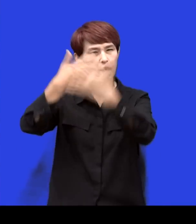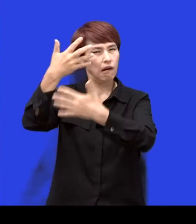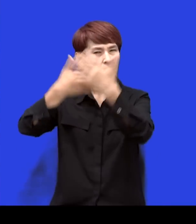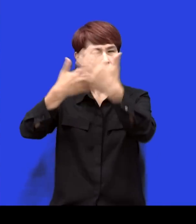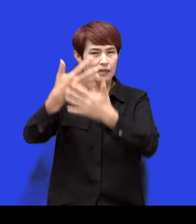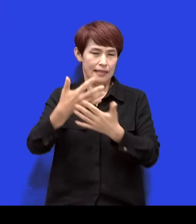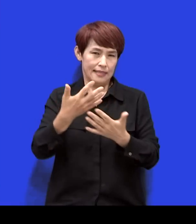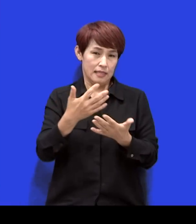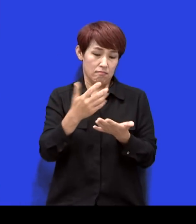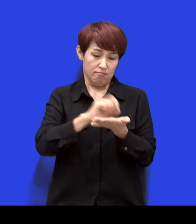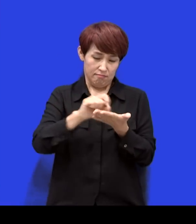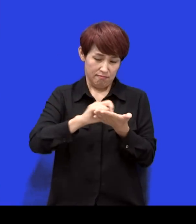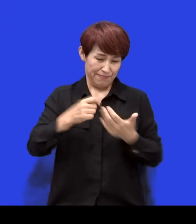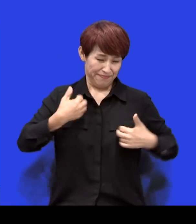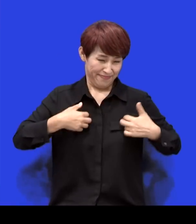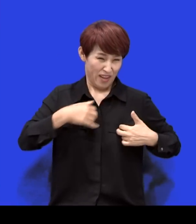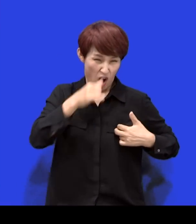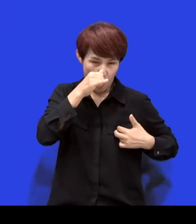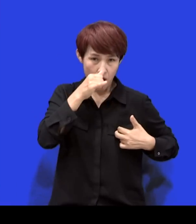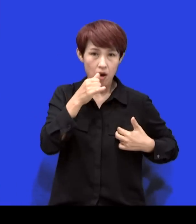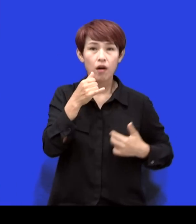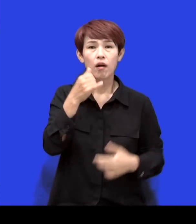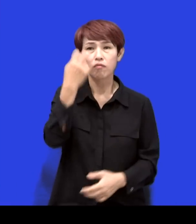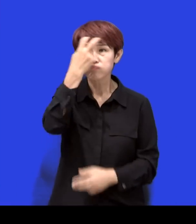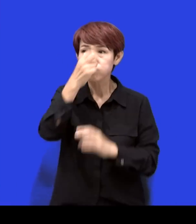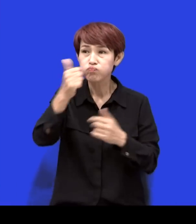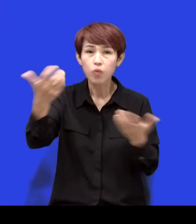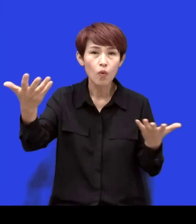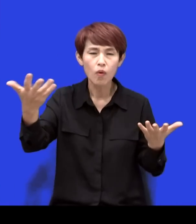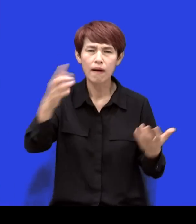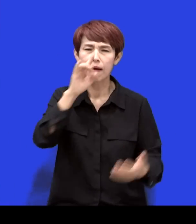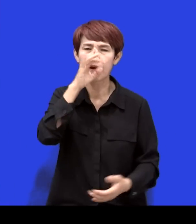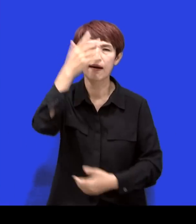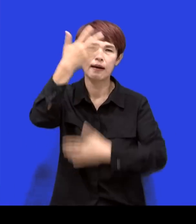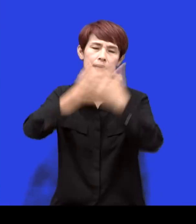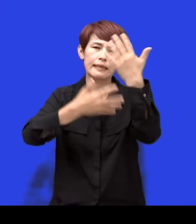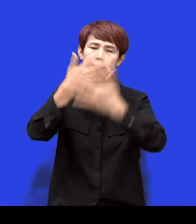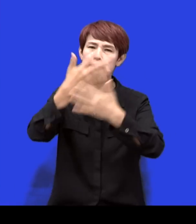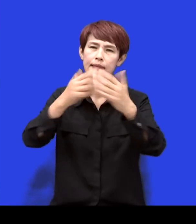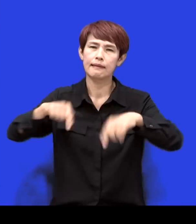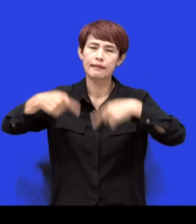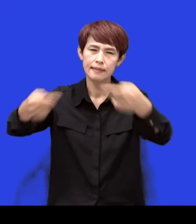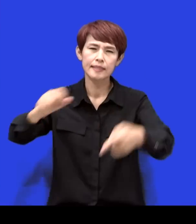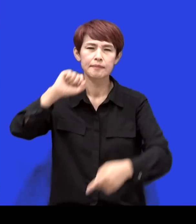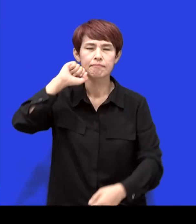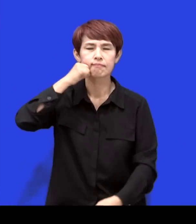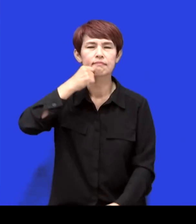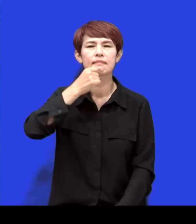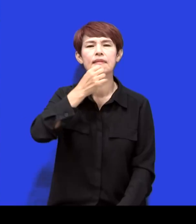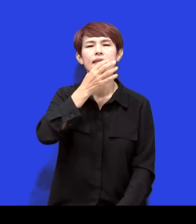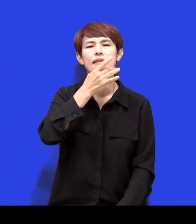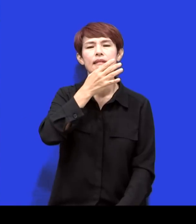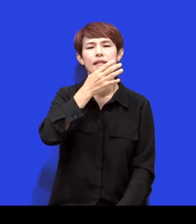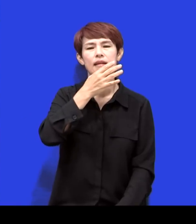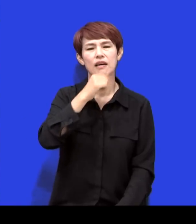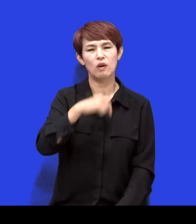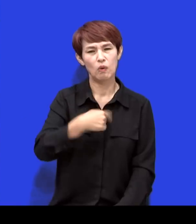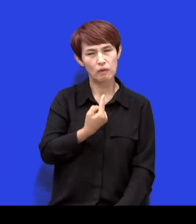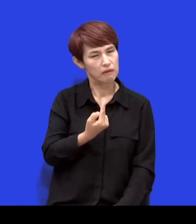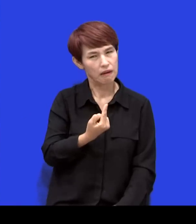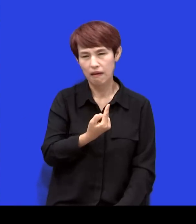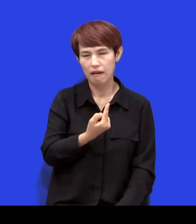아무리 재밌게 써도 이거를 감독해 주실 분이 없으면 영화가 안 되는구나. 제작해 줄 분이 없으면 안 되는구나. 네. 나 혼자 끝을 볼